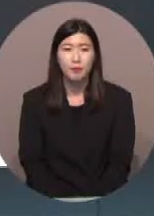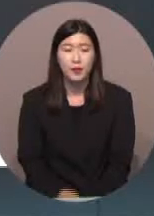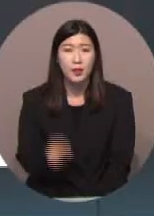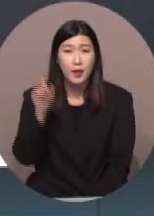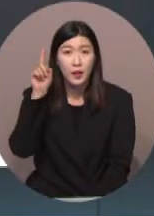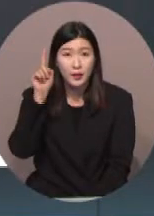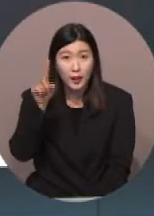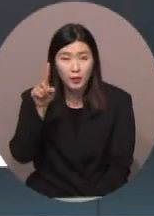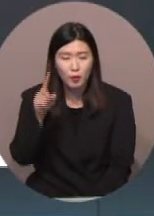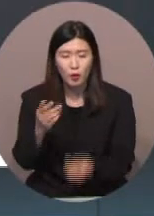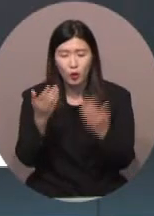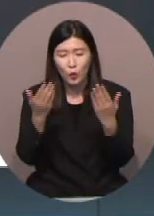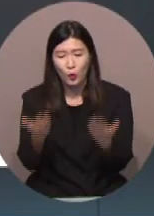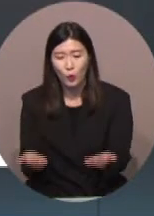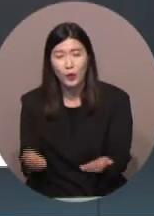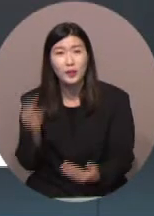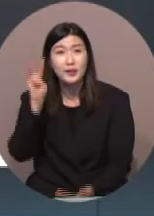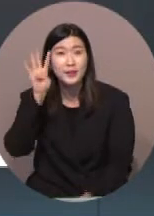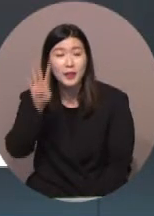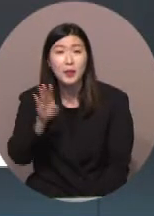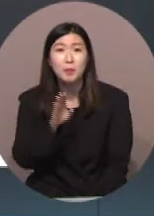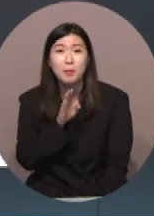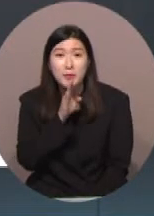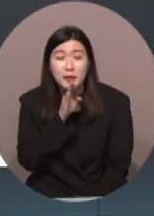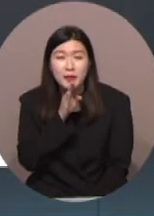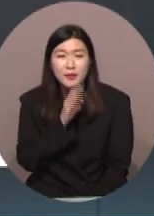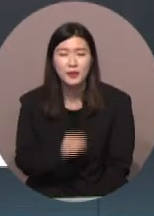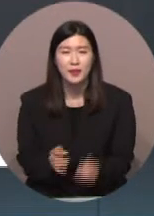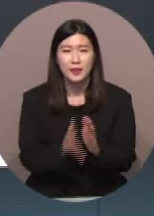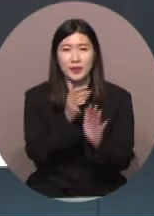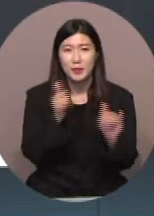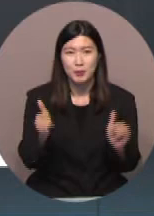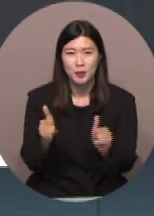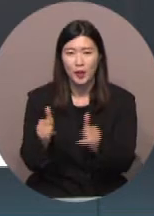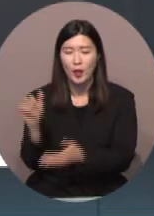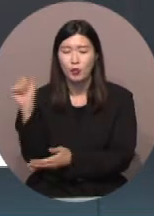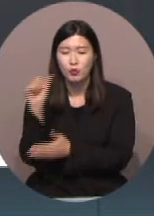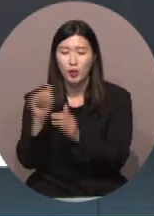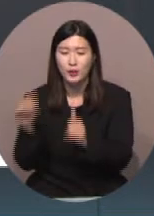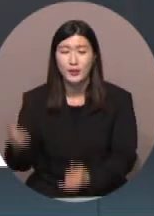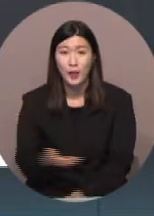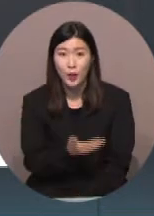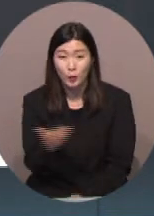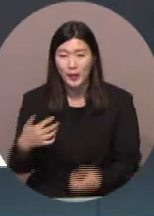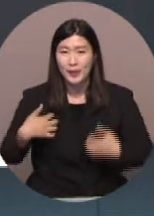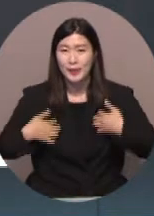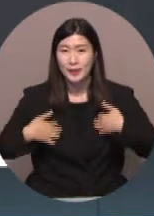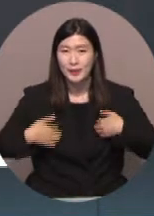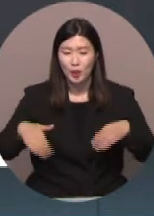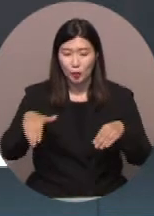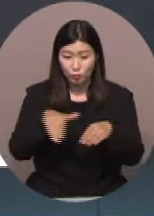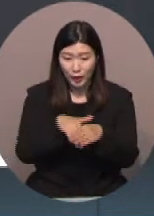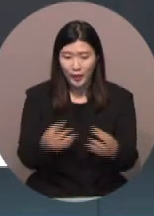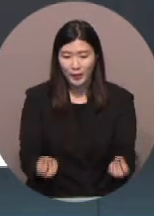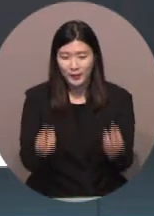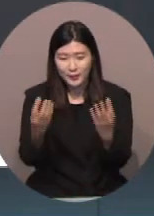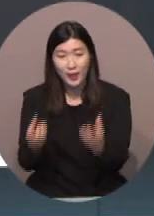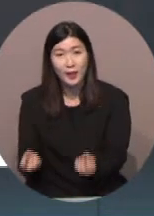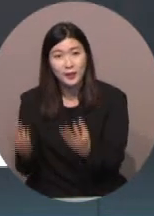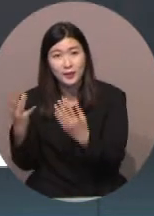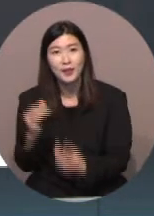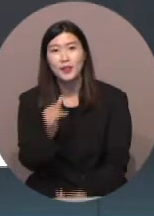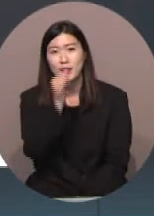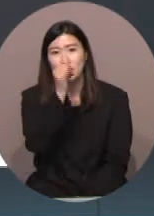내일부터 나흘간의 추석 연휴가 시작되죠. 연휴 동안 시민과 귀성객이 즐길 수 있는 다양한 도심 속 문화 행사들이